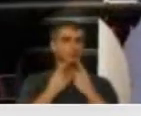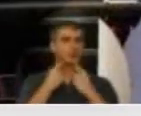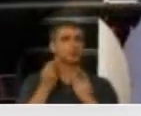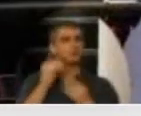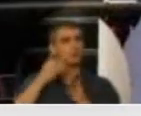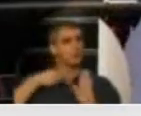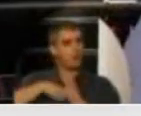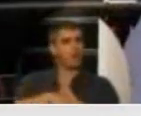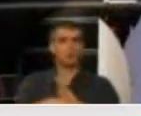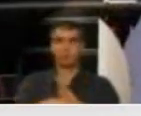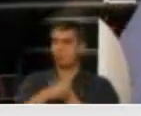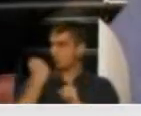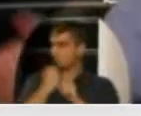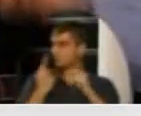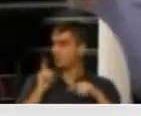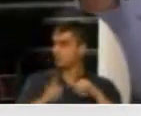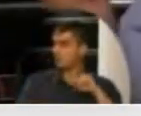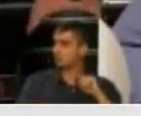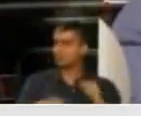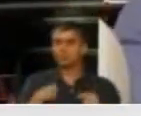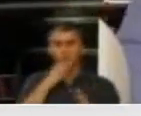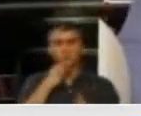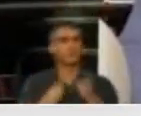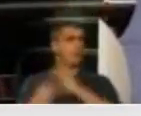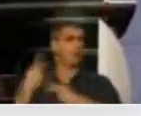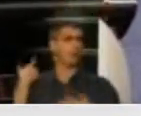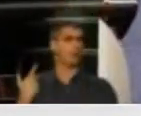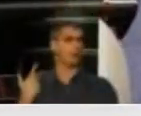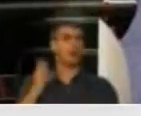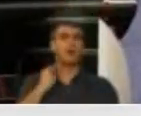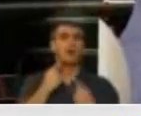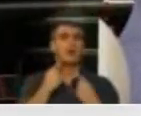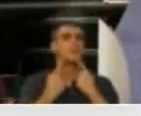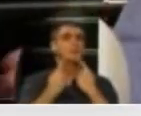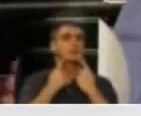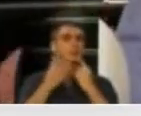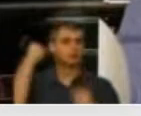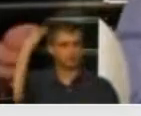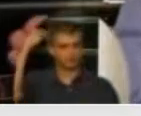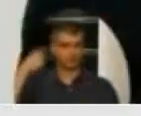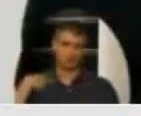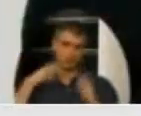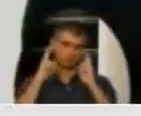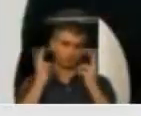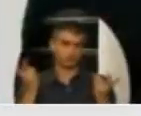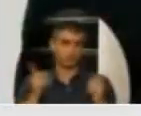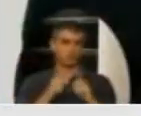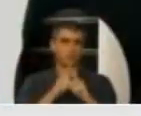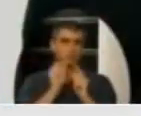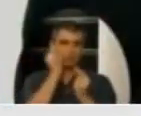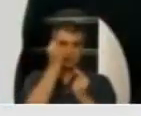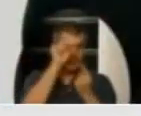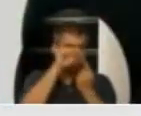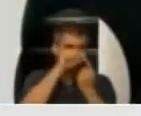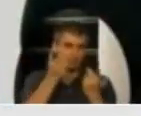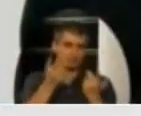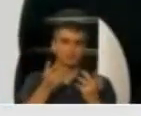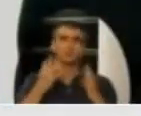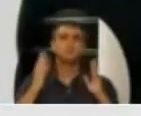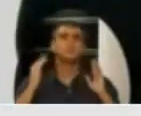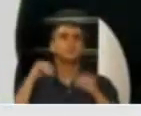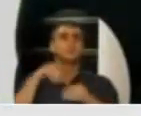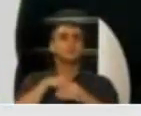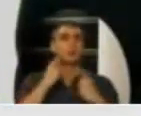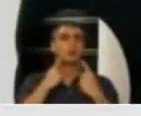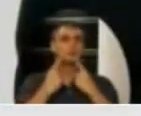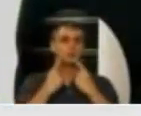לגופו של עניין. הוא טעה שם? אבל בוא נלך אחורה, לגופו של מסע ומתן. אנחנו נתקעים פה באיזה מסמר במסע ומתן. לגופו של מסע